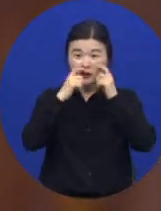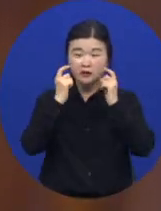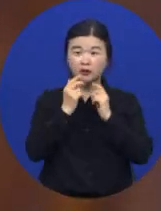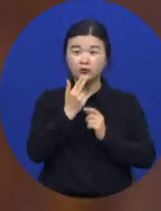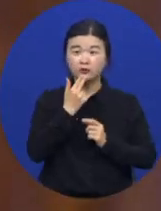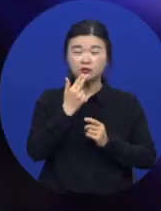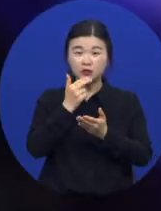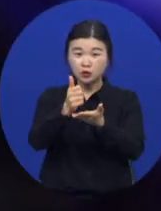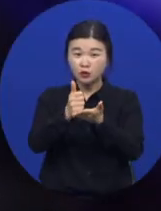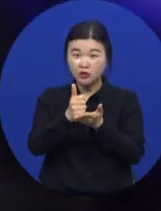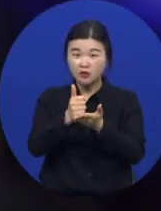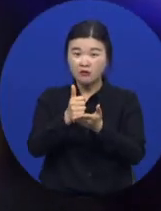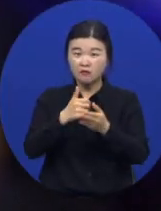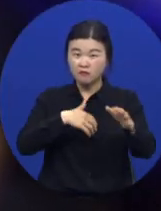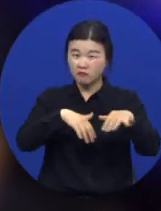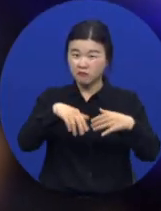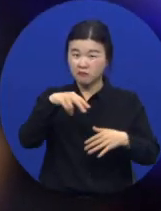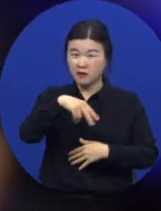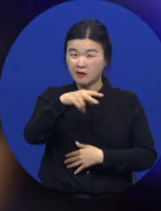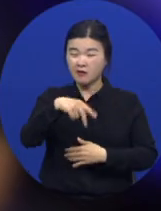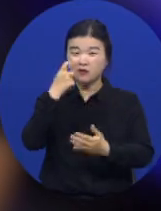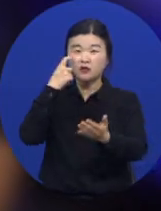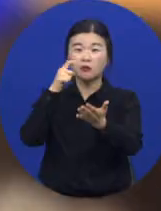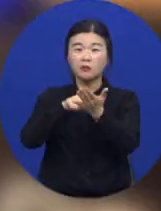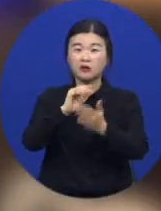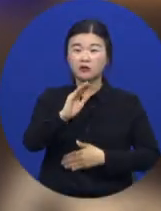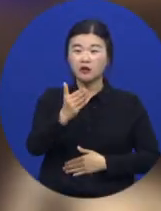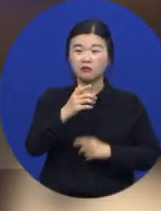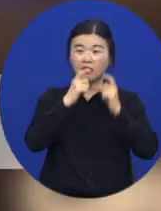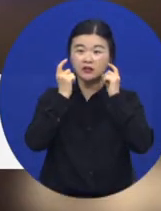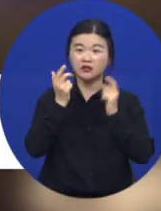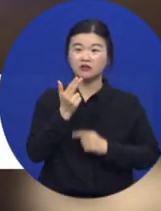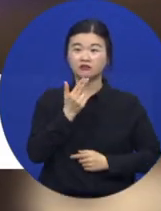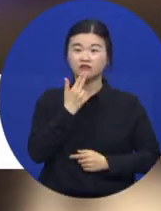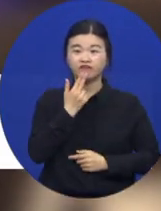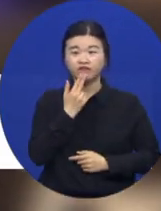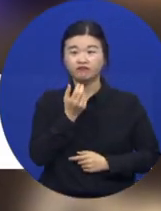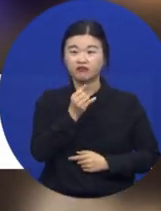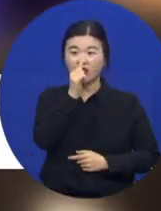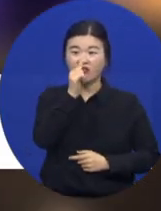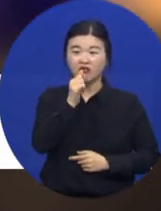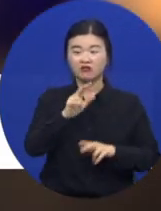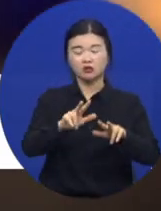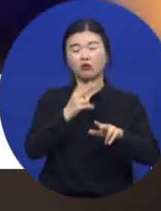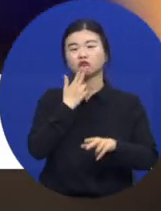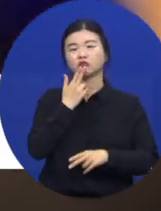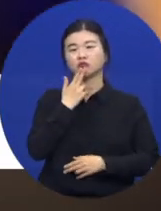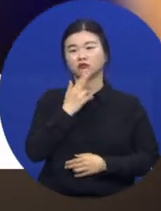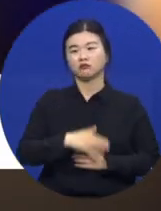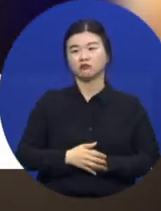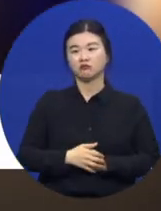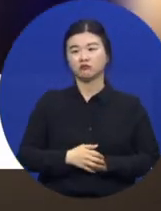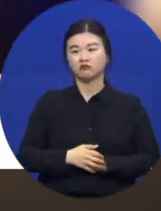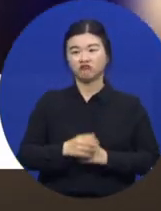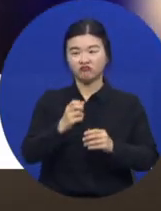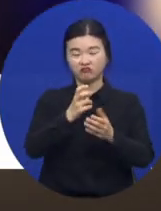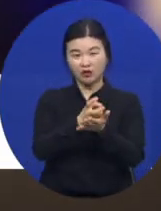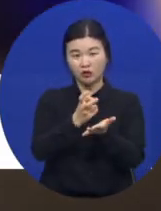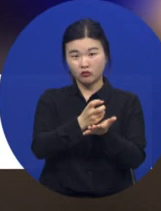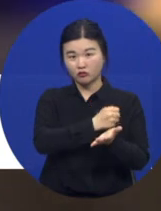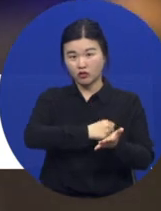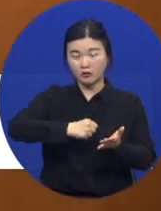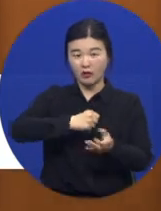쓰지 않는 손님이 복도를 돌아다니다 적발됩니다. 마스크 안 하셨어요? 아니, 안 하셨잖아요.